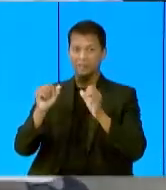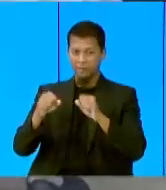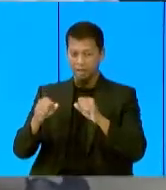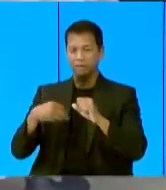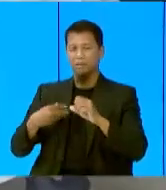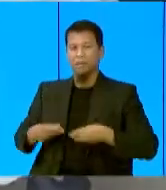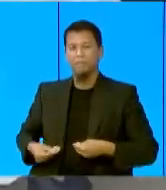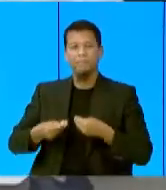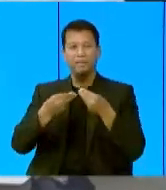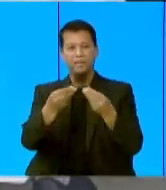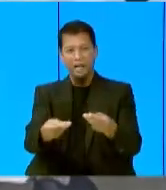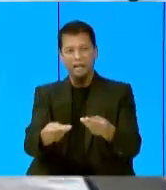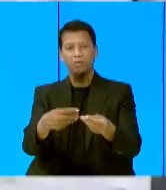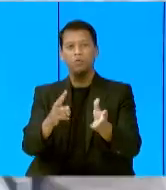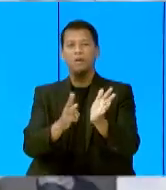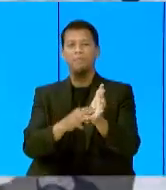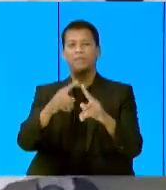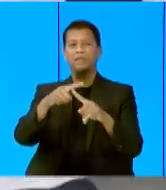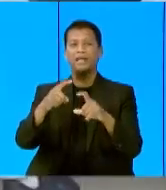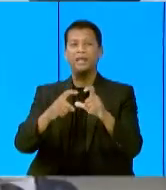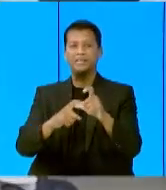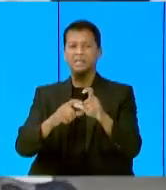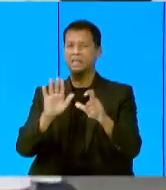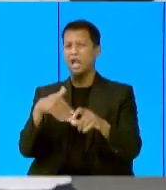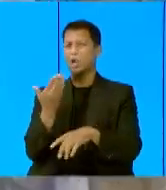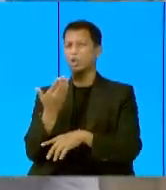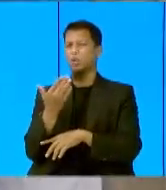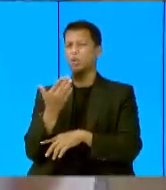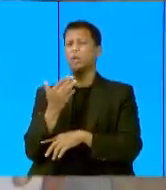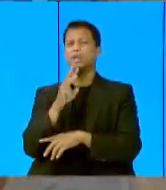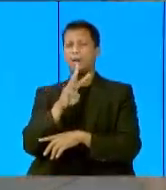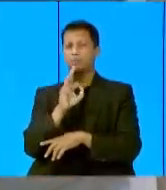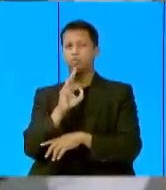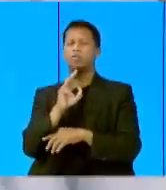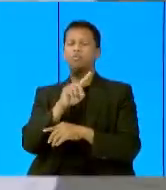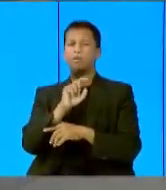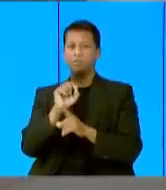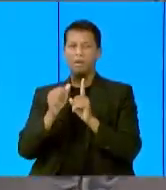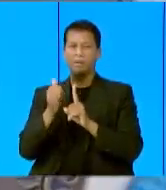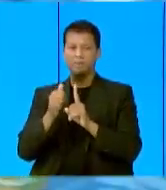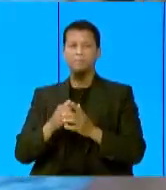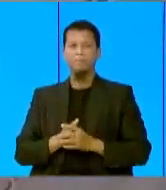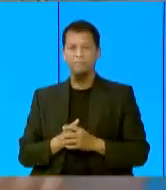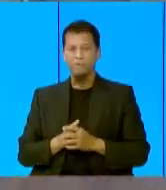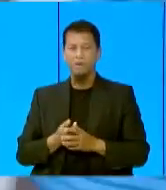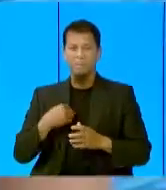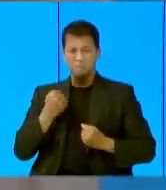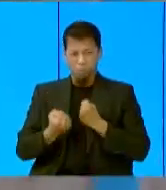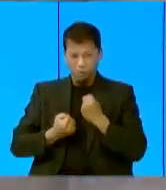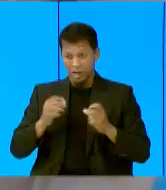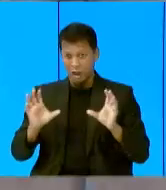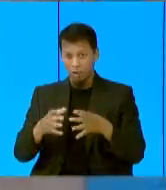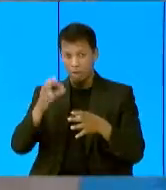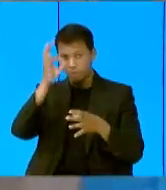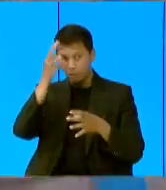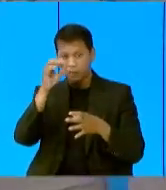untuk pendirian MTS di tahun 2013. Perjuangan para anggota Bhayangkara ini seharusnya